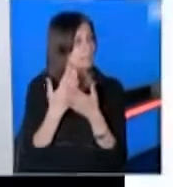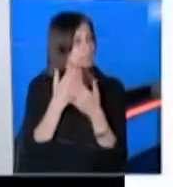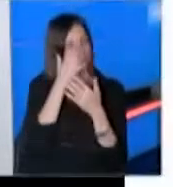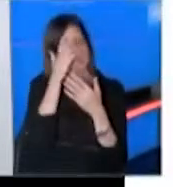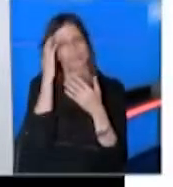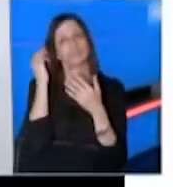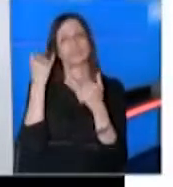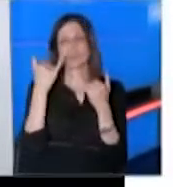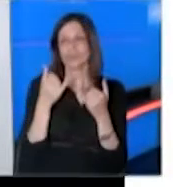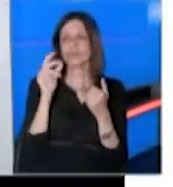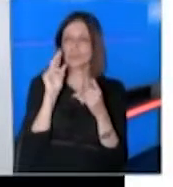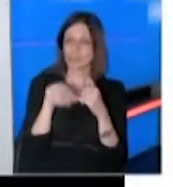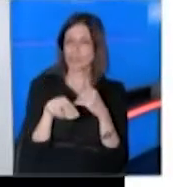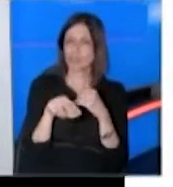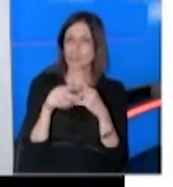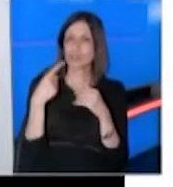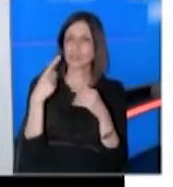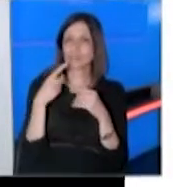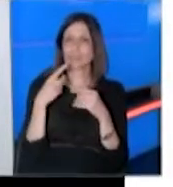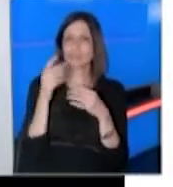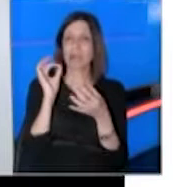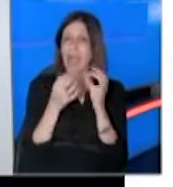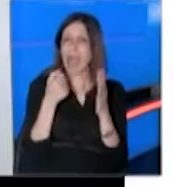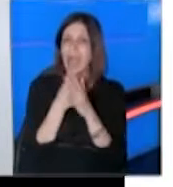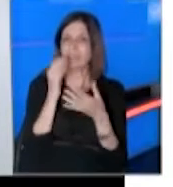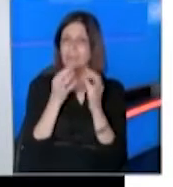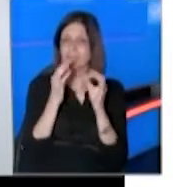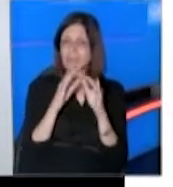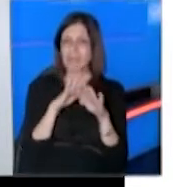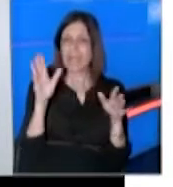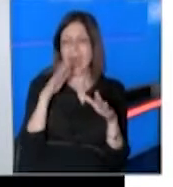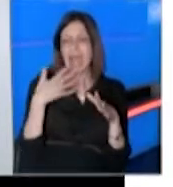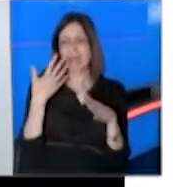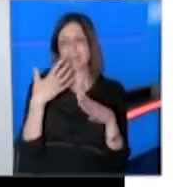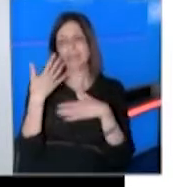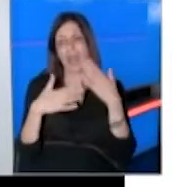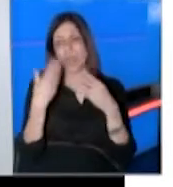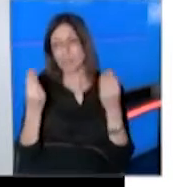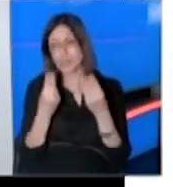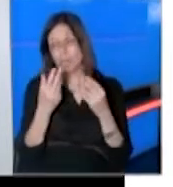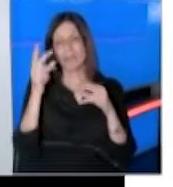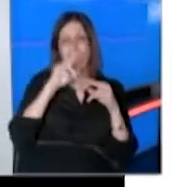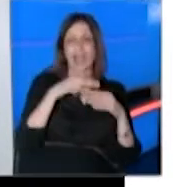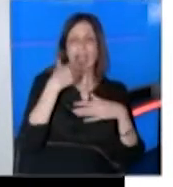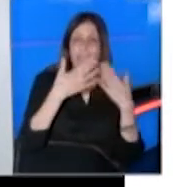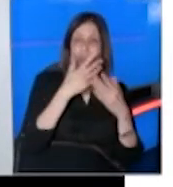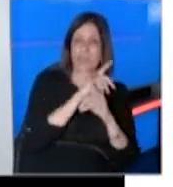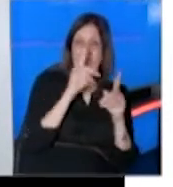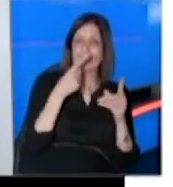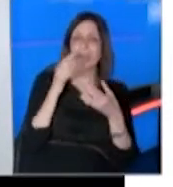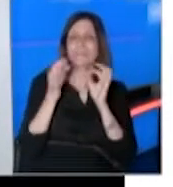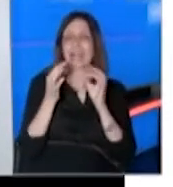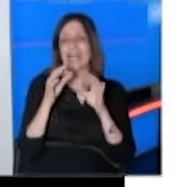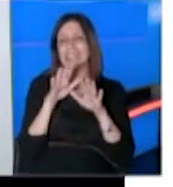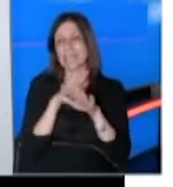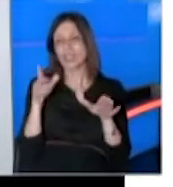אז עכשיו יש לנו ככה. עד בגץ הקרקעות הייתה התנהלות מסוימת, אחריו התנהלות אחרת. בגץ הקרקעות זה מה שאתה